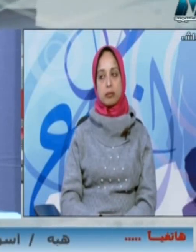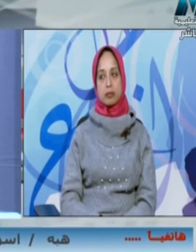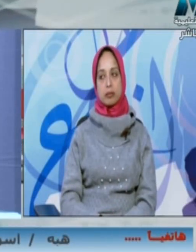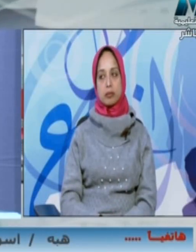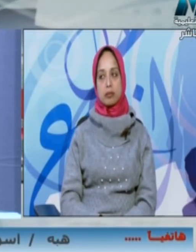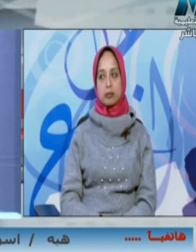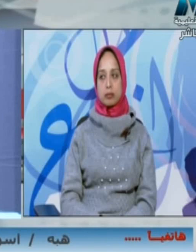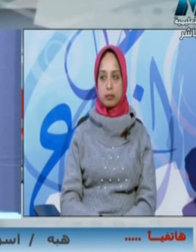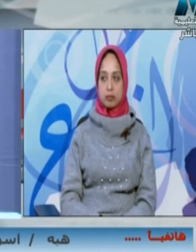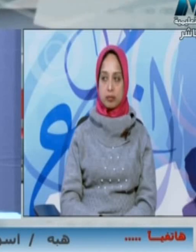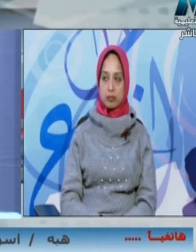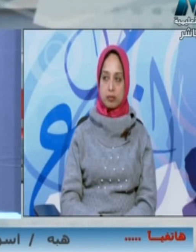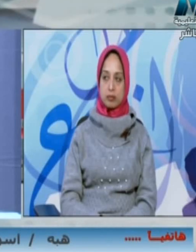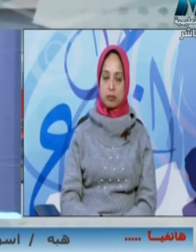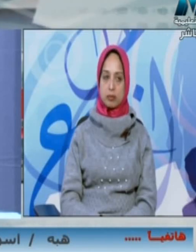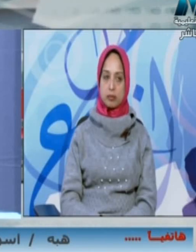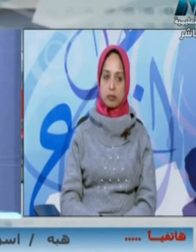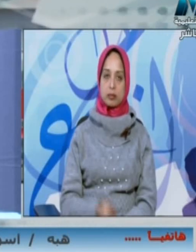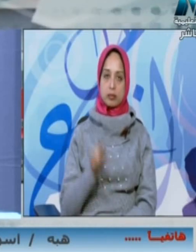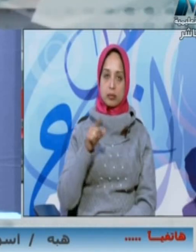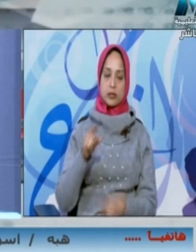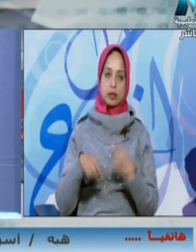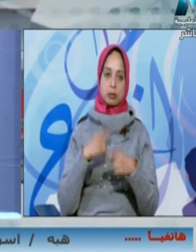مصطفى النحاس لقى معاهدة